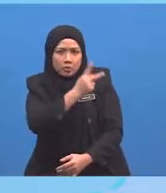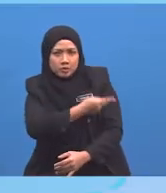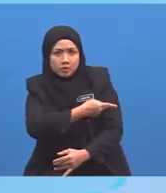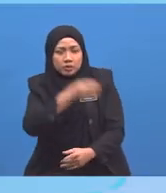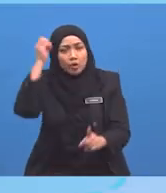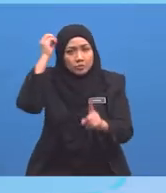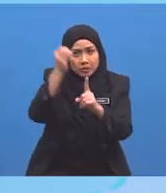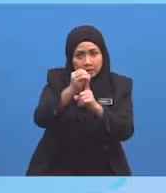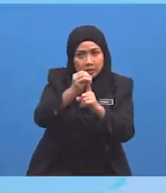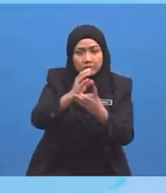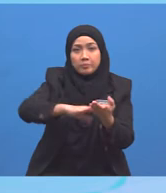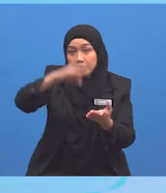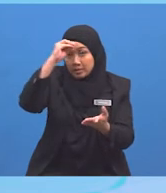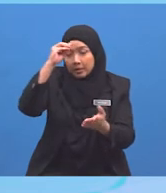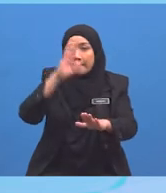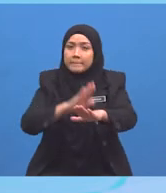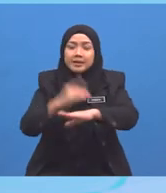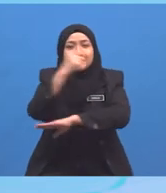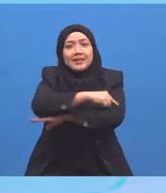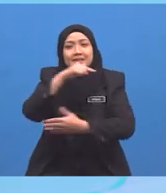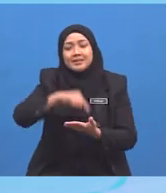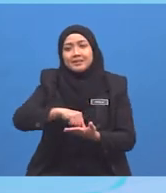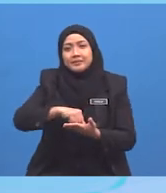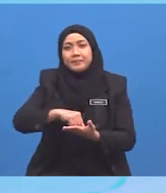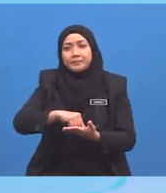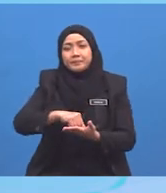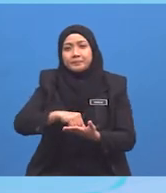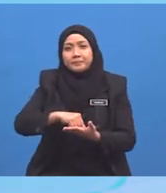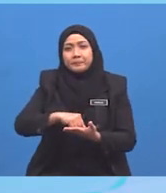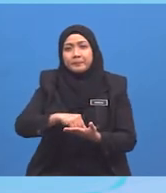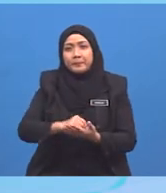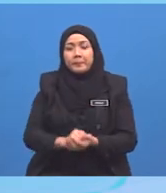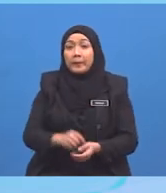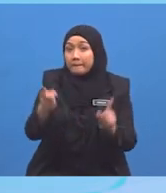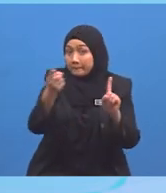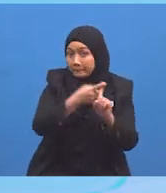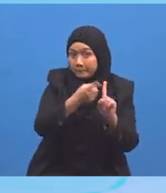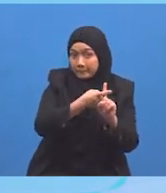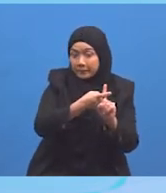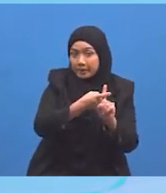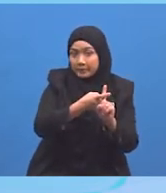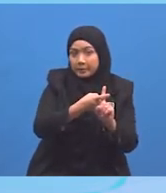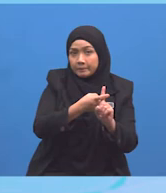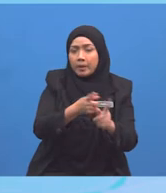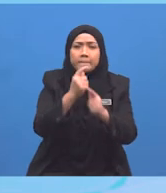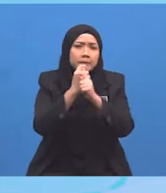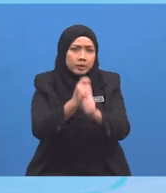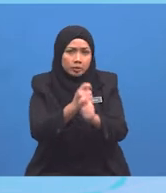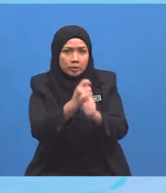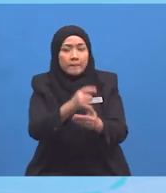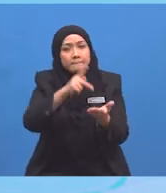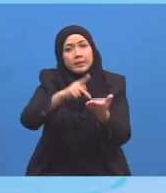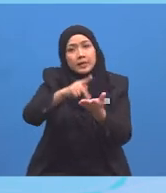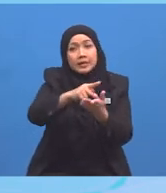objektif pembelajaran kita pada hari ini, iaitu pertama, menentukan